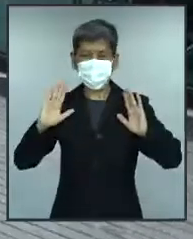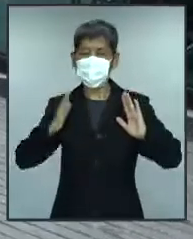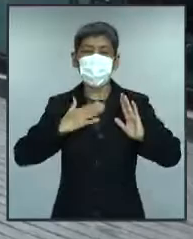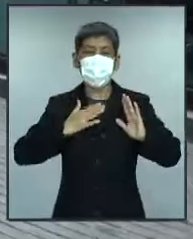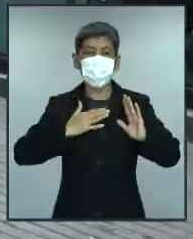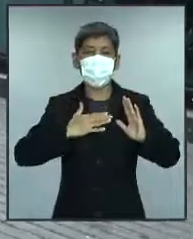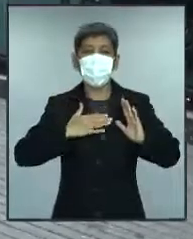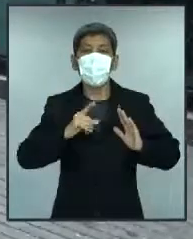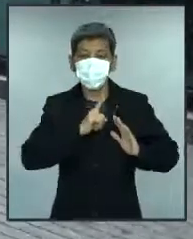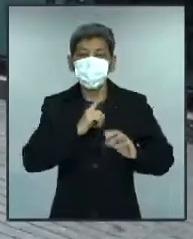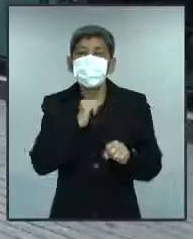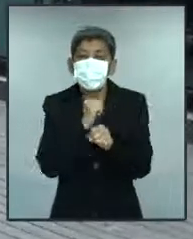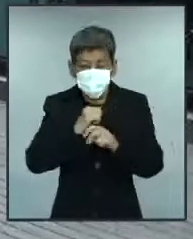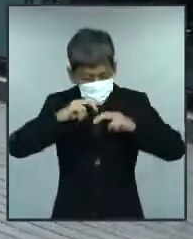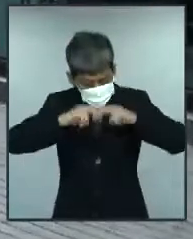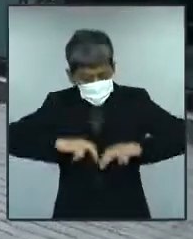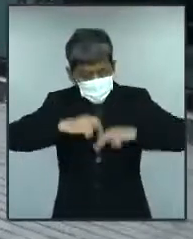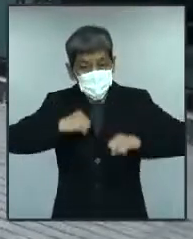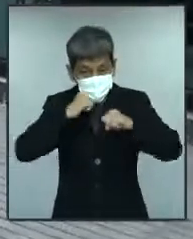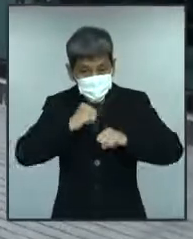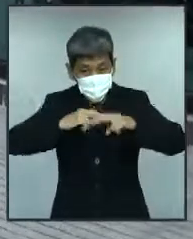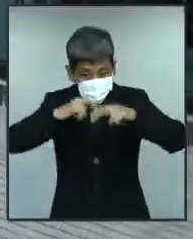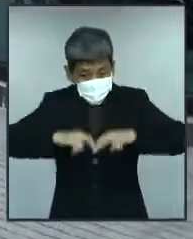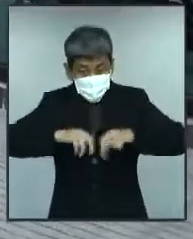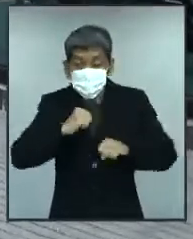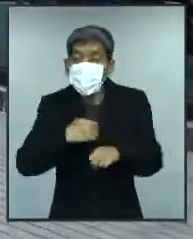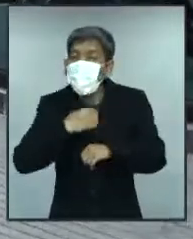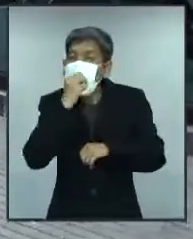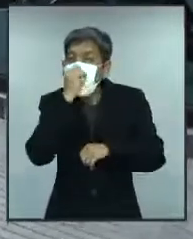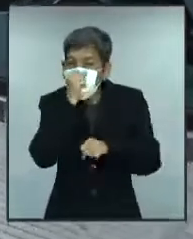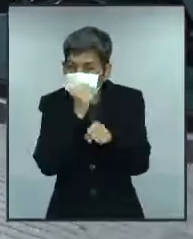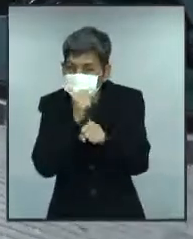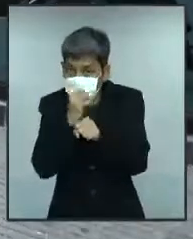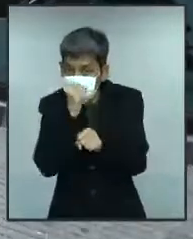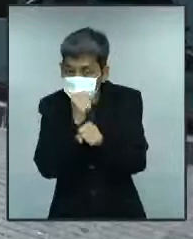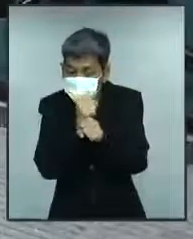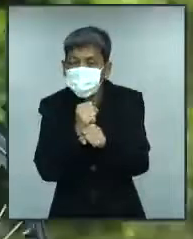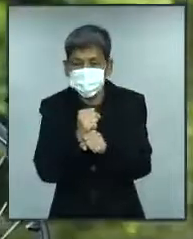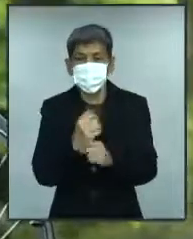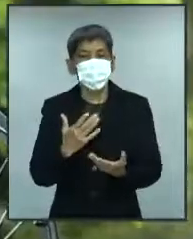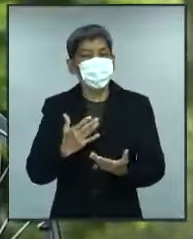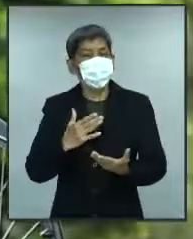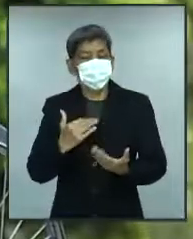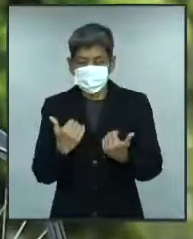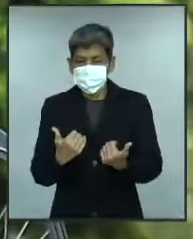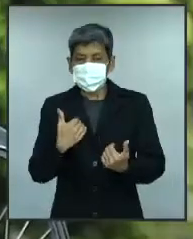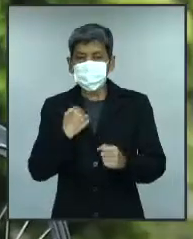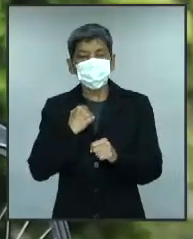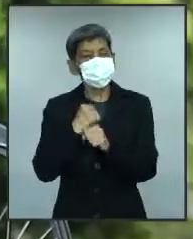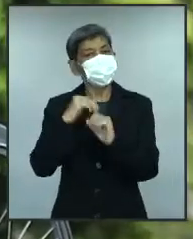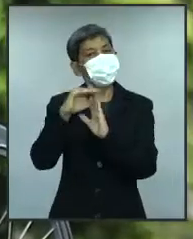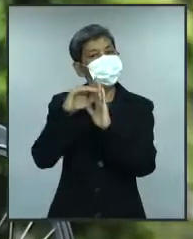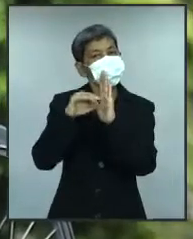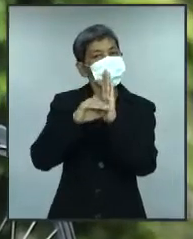เป็นหน่วยงานวิจัยคือเราถ้าผลิตเพื่อทดสอบเบื้องต้นหรืออะไรเนี่ยตรงนี้เองเนี่ยมันอยู่ในโป